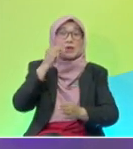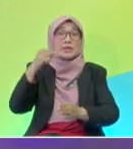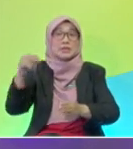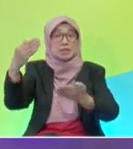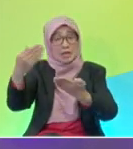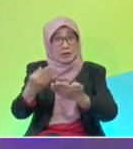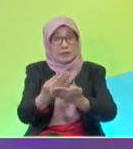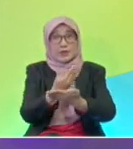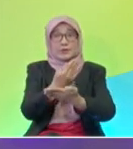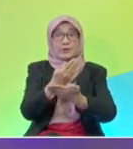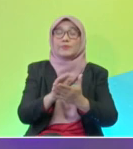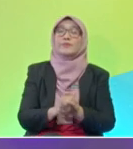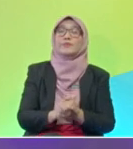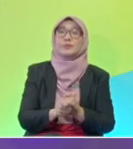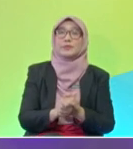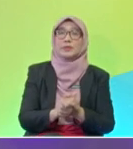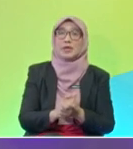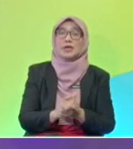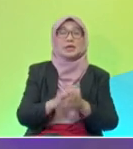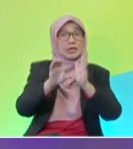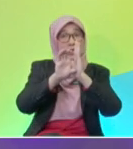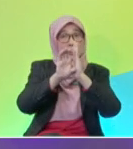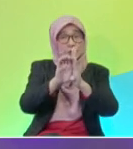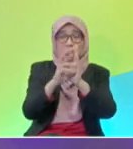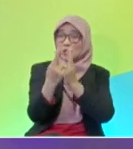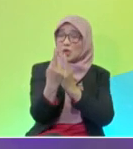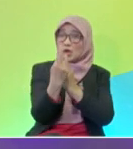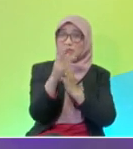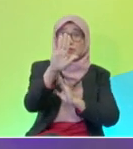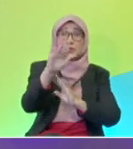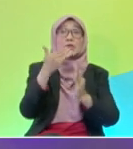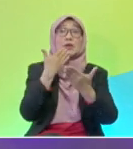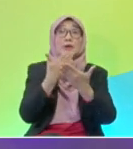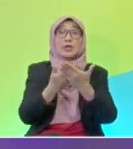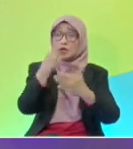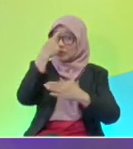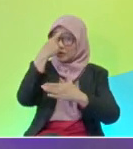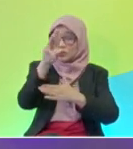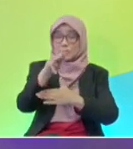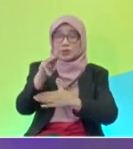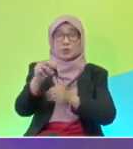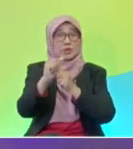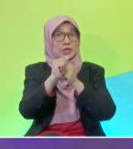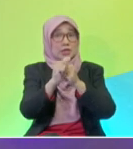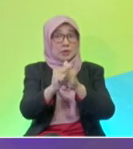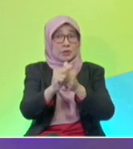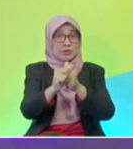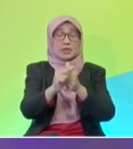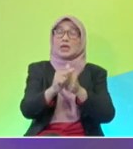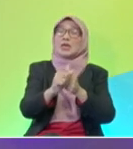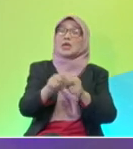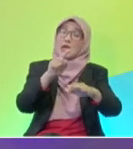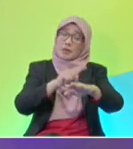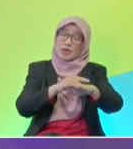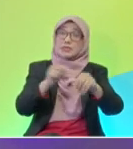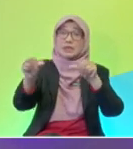contoh cadangan respons yang baik untuk murid-murid ikut semasa aktiviti